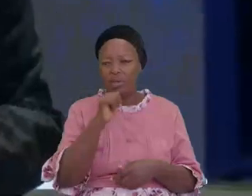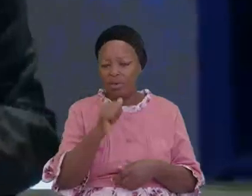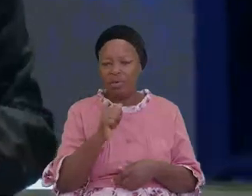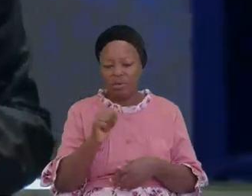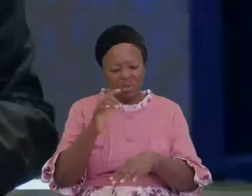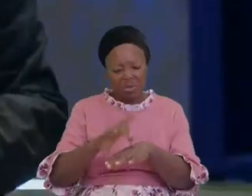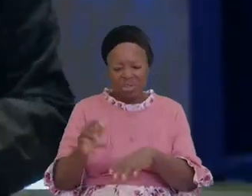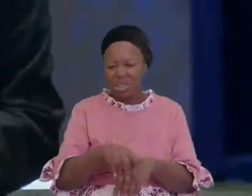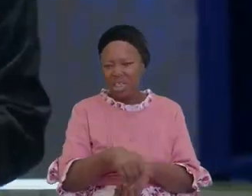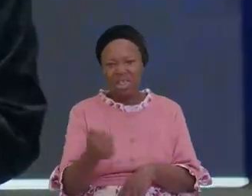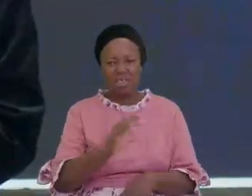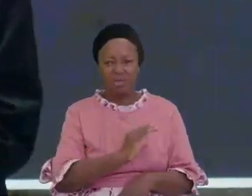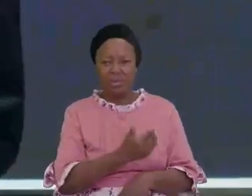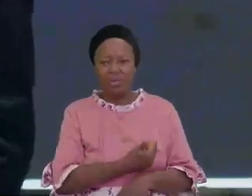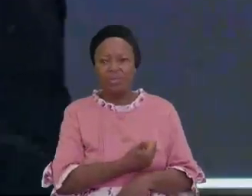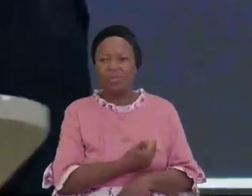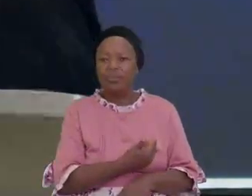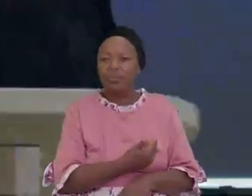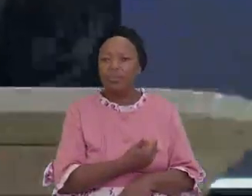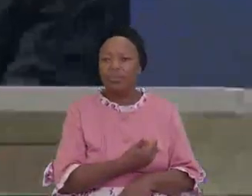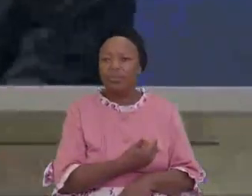elles n'atteignaient aucune âme.